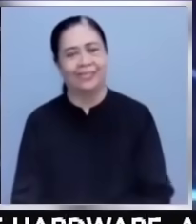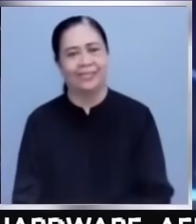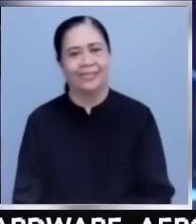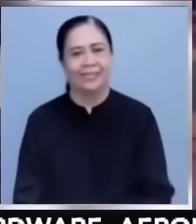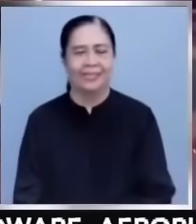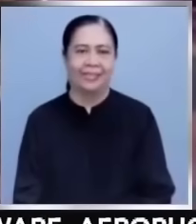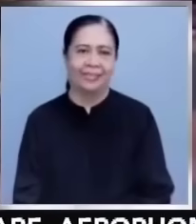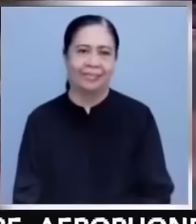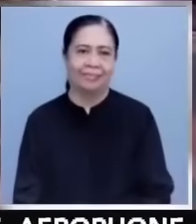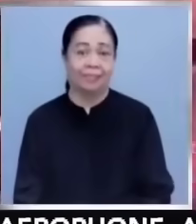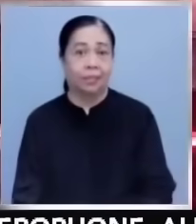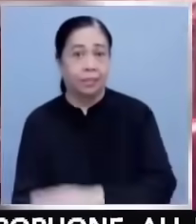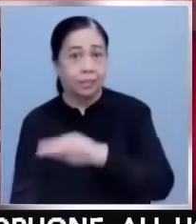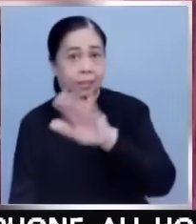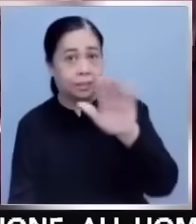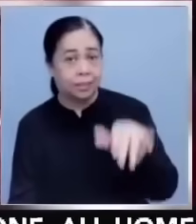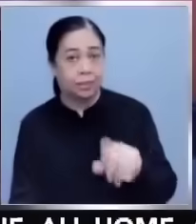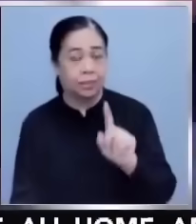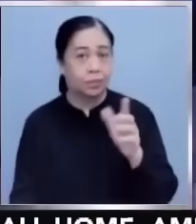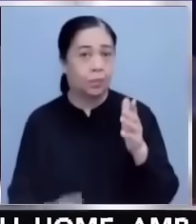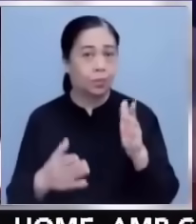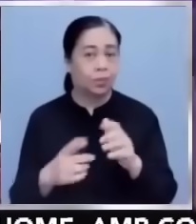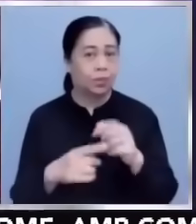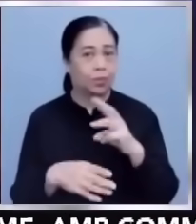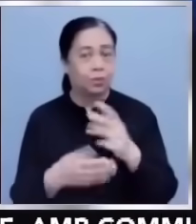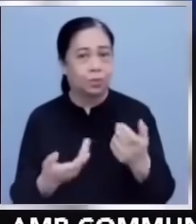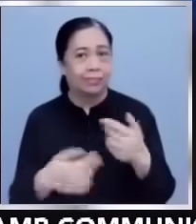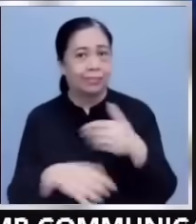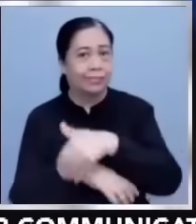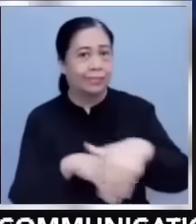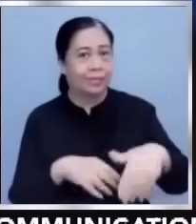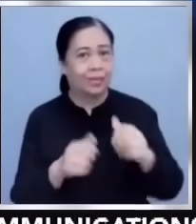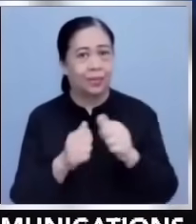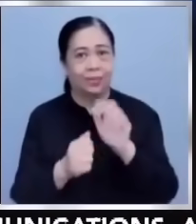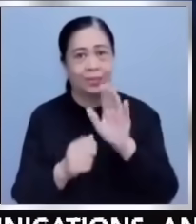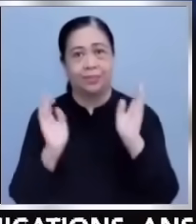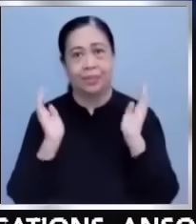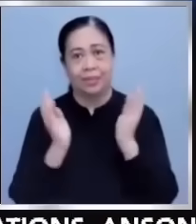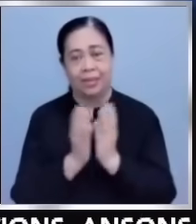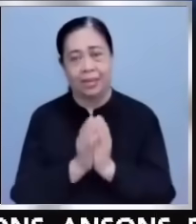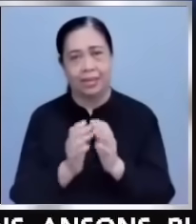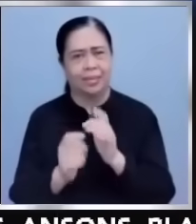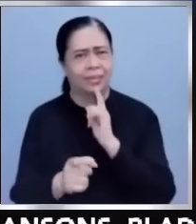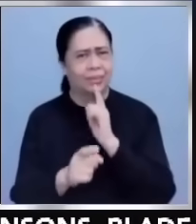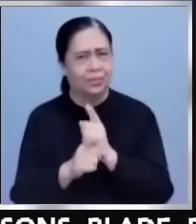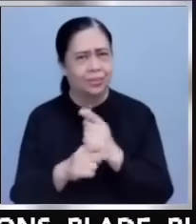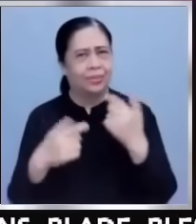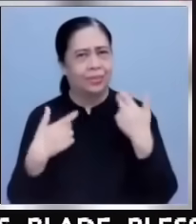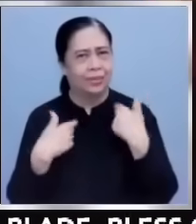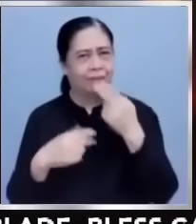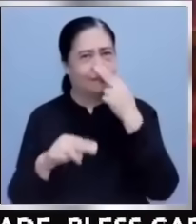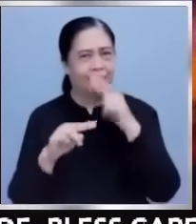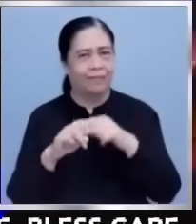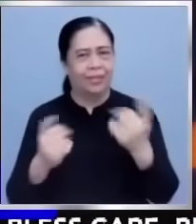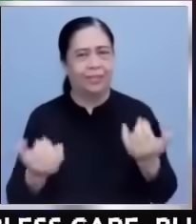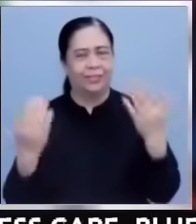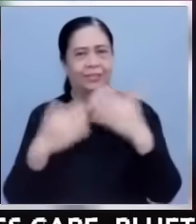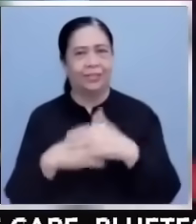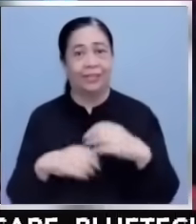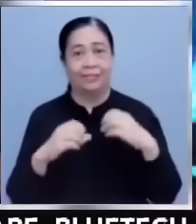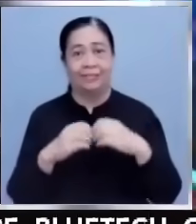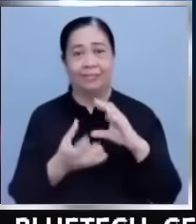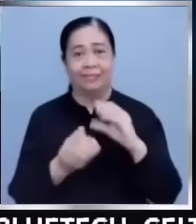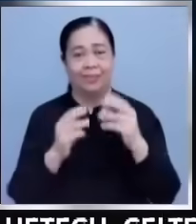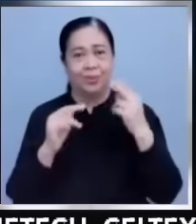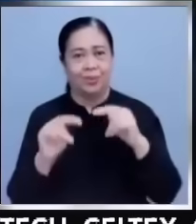Mga kapuso, that's one way to spend your night out with your barkada. Now, I definitely had fun tonight. Para sa GMA Integrated News, ako